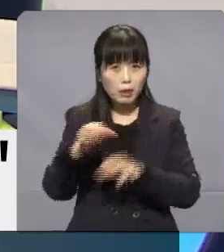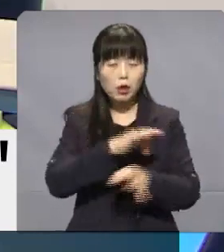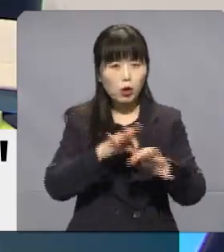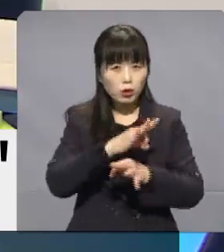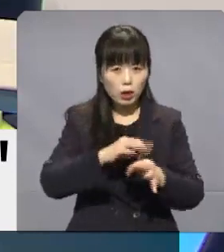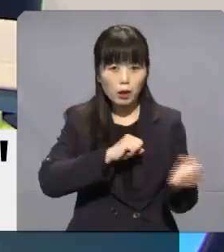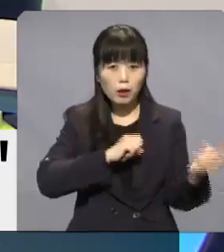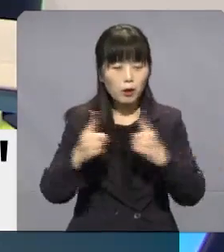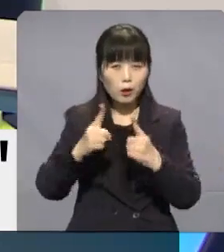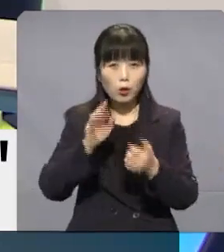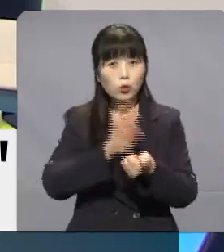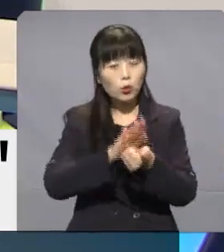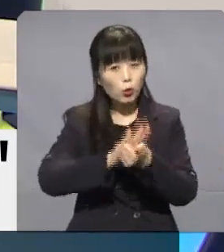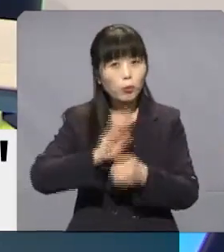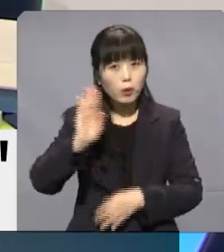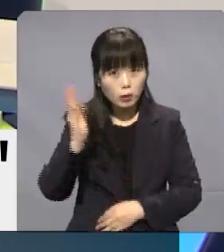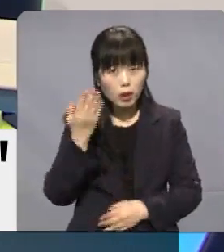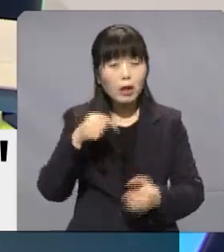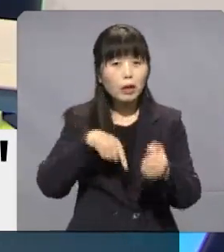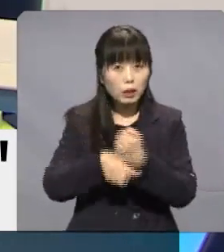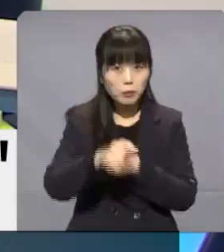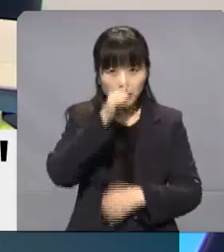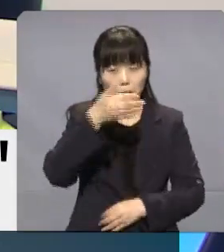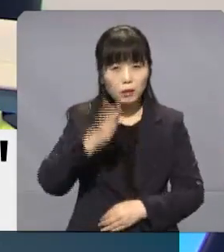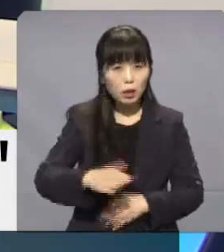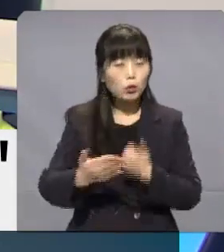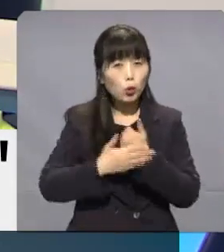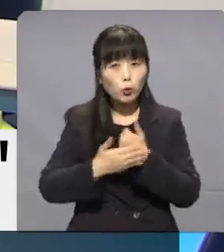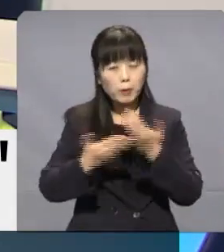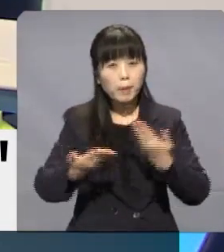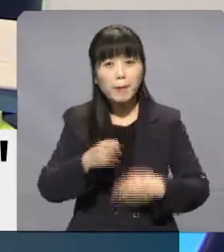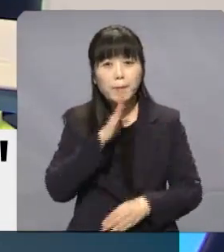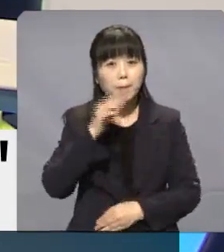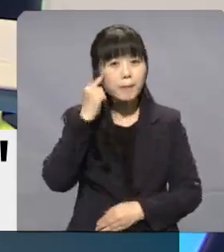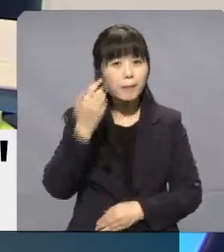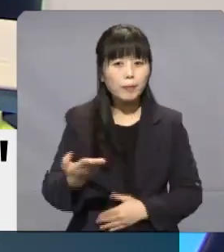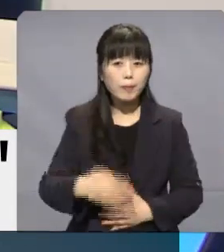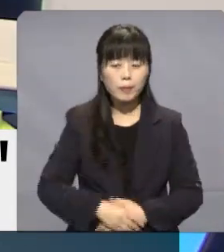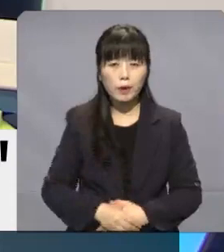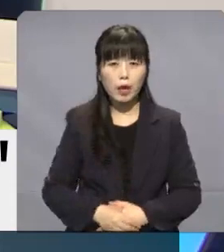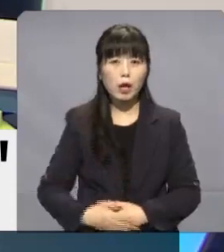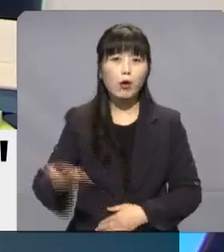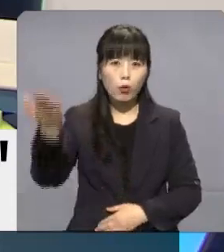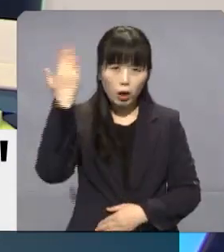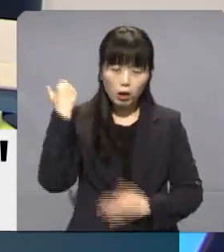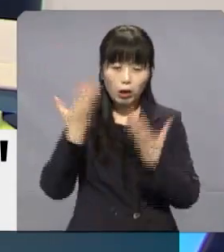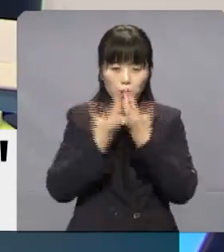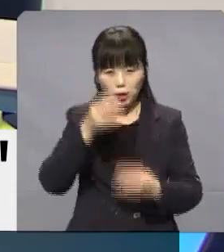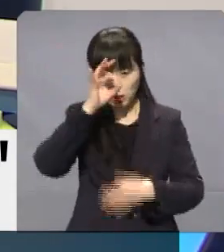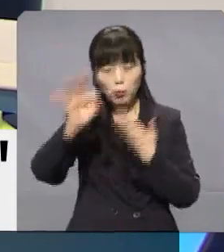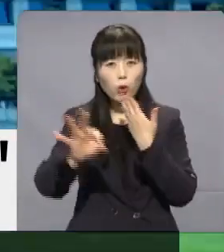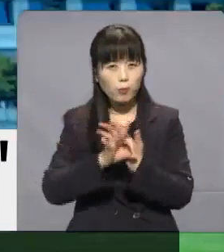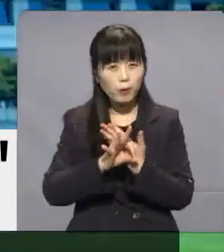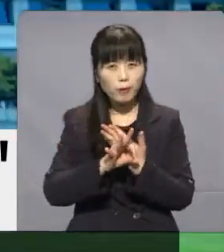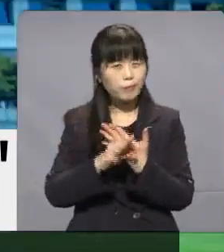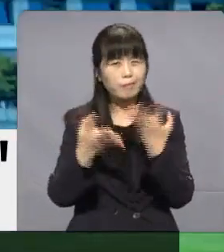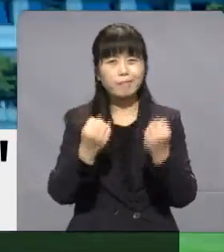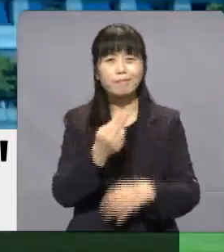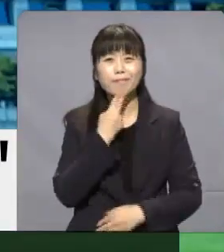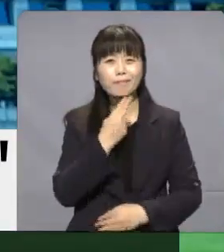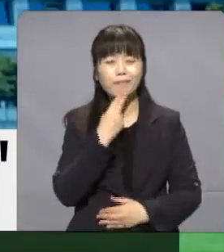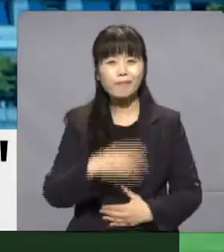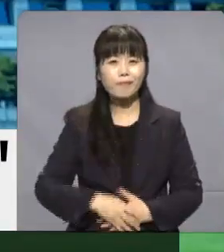살리는데 조금이라도 보탬이 되라 이런 취지잖아요. 이렇게 도움이 되는 게 맞습니까? 과거의 사례를 보면 별로 그런 것 같지